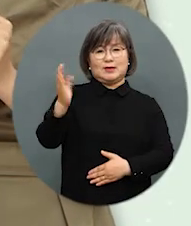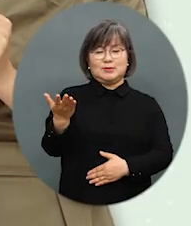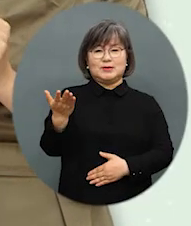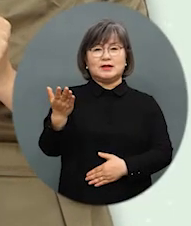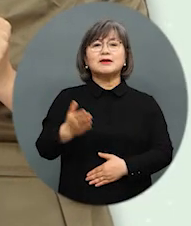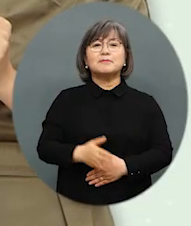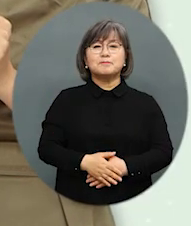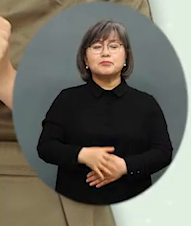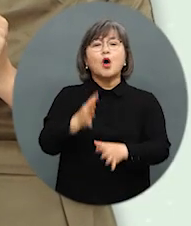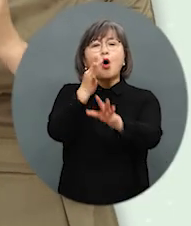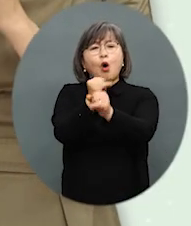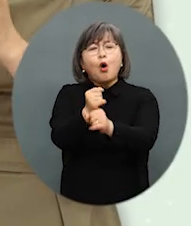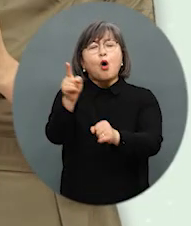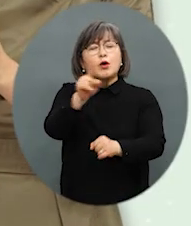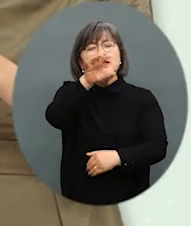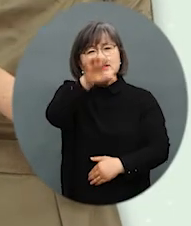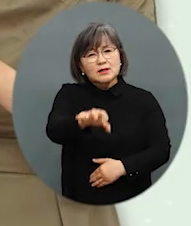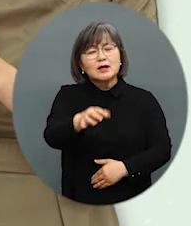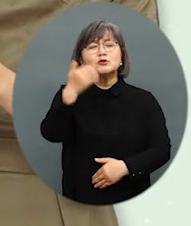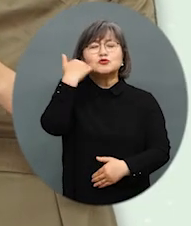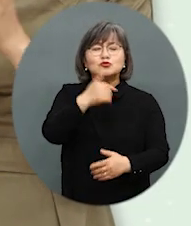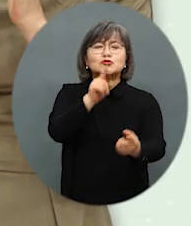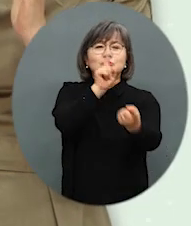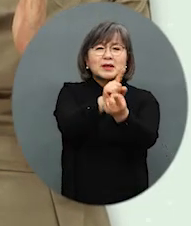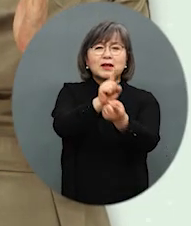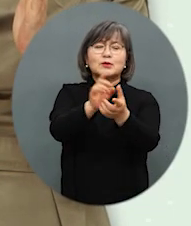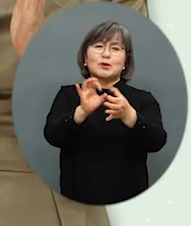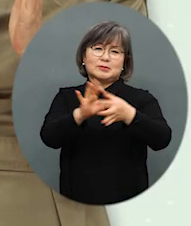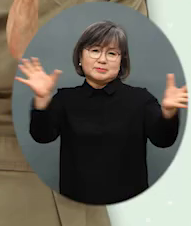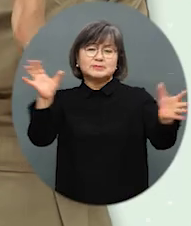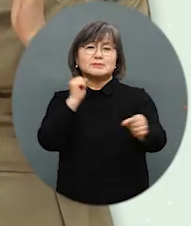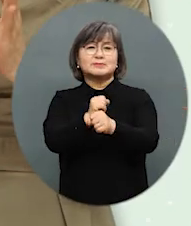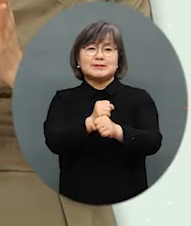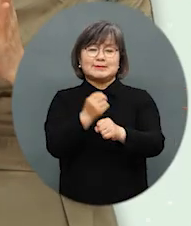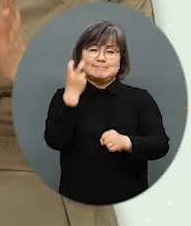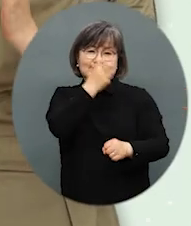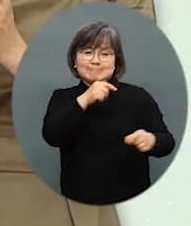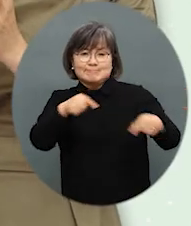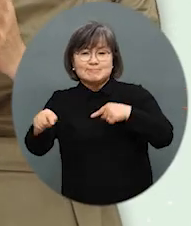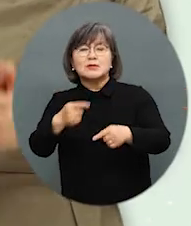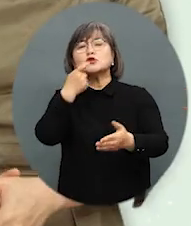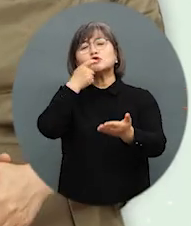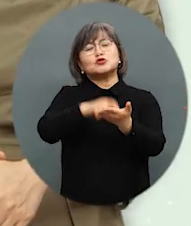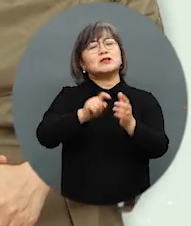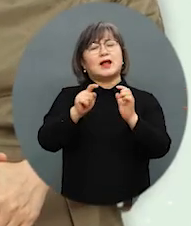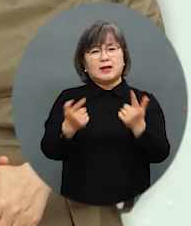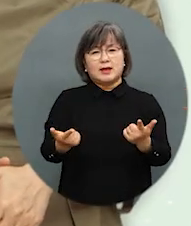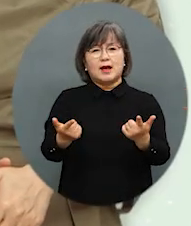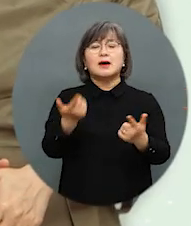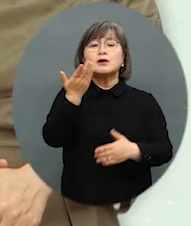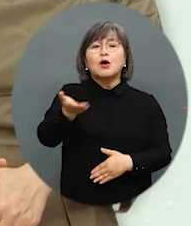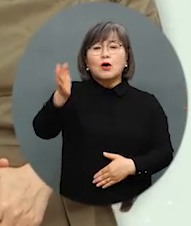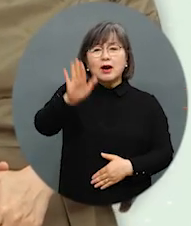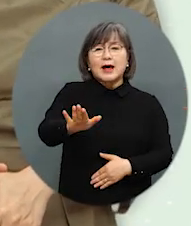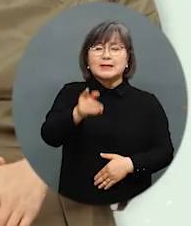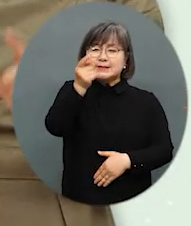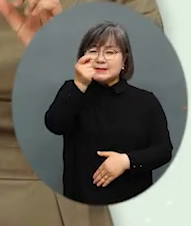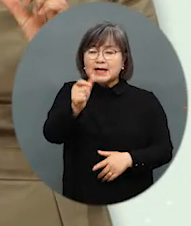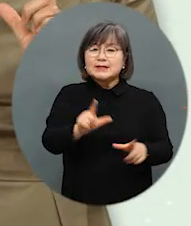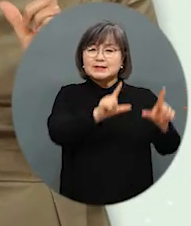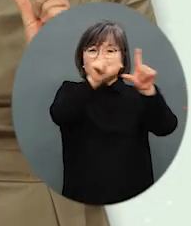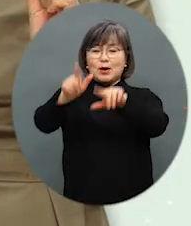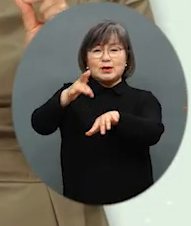노력해야 합니다. 언제 어디서나 누구를 만나든지 관리하고 점검하는 건 쉬운 일이 아니에요.